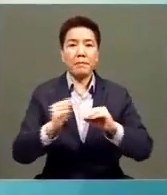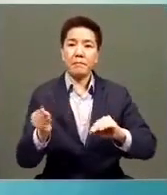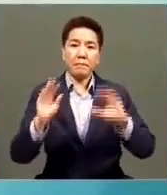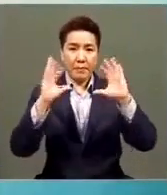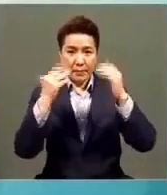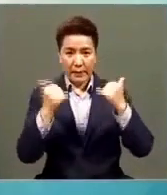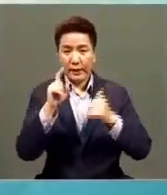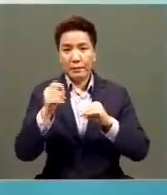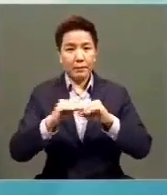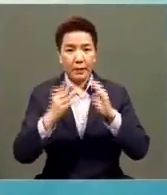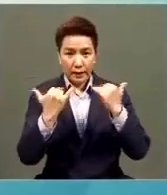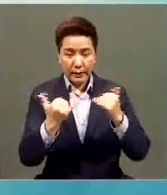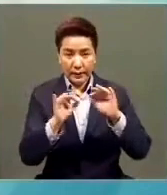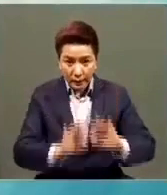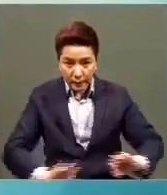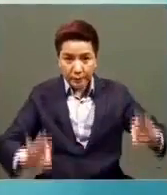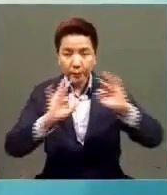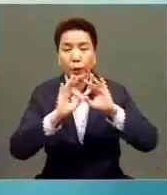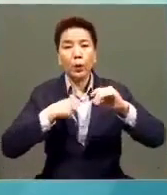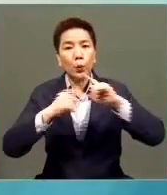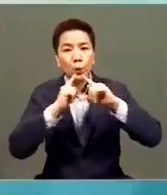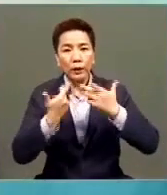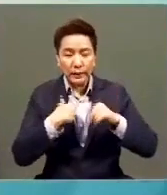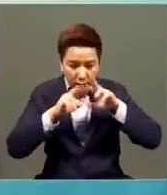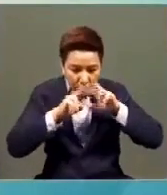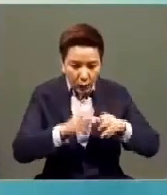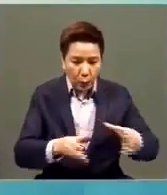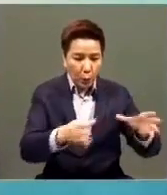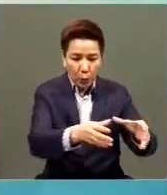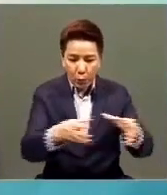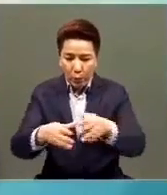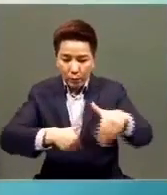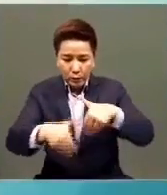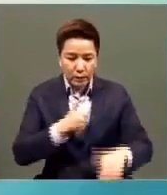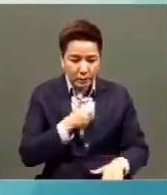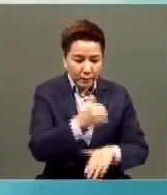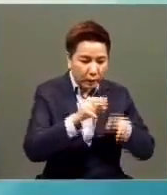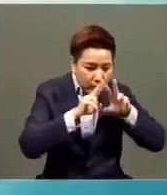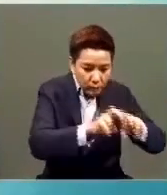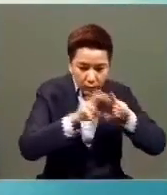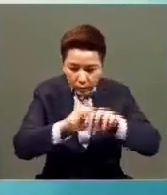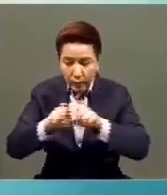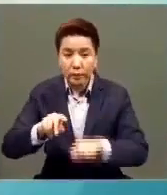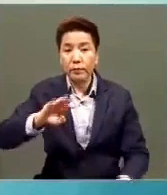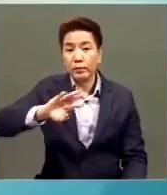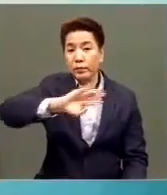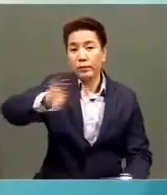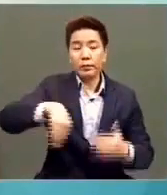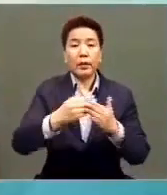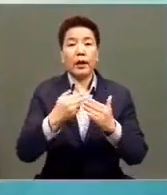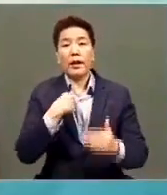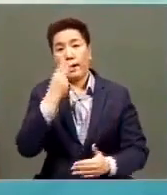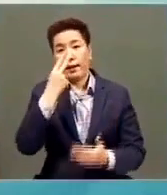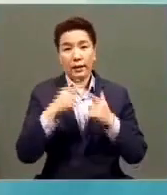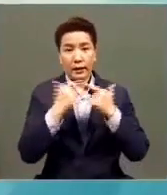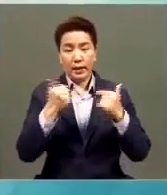นี้ค่ะที่สำคัญที่เราต้องคุยกันในเรื่องของการค้นหาเชิงรุกนะคะไปที่สไลด์ถัดไปนิดนึงทุกท่านจะเห็นเลยค่ะว่าถ้า